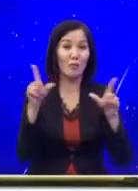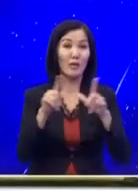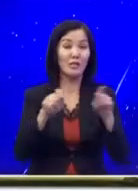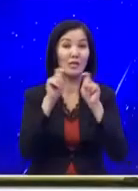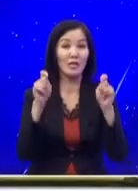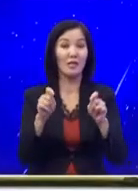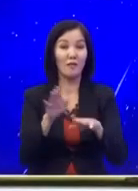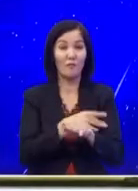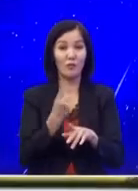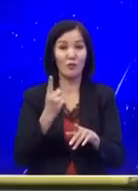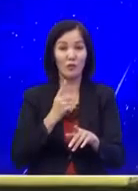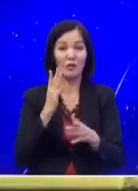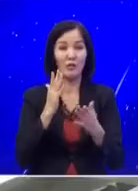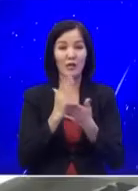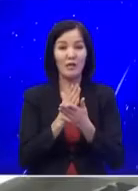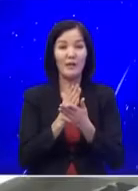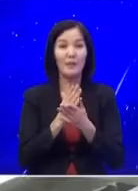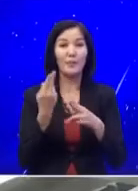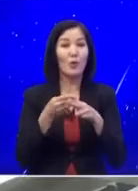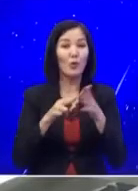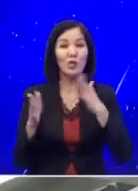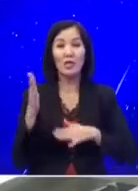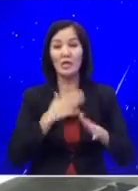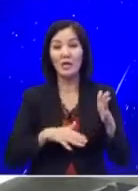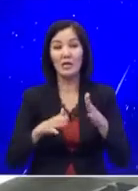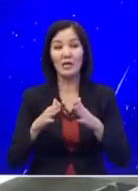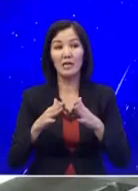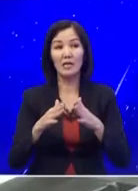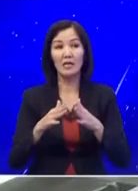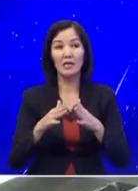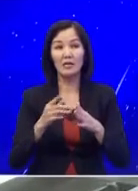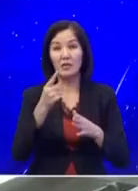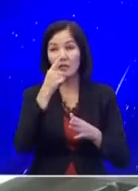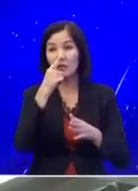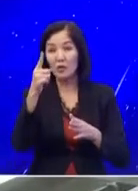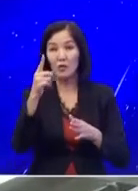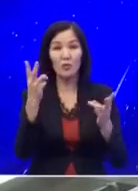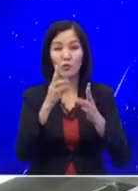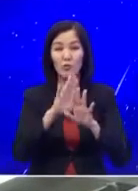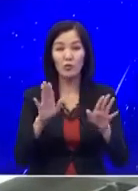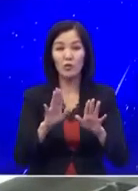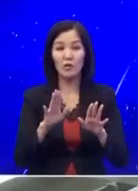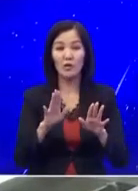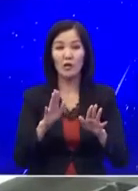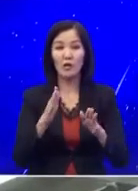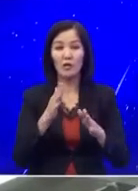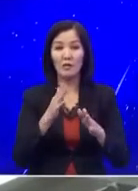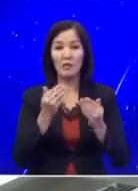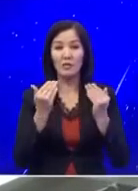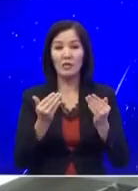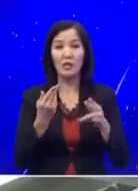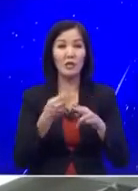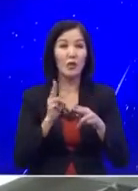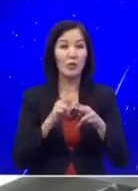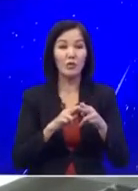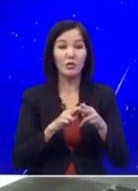вот дождались. Очень рада, то, что в центре, тут можно далеко не надо ходить. Особенно нашего возраста, это было для меня это, в